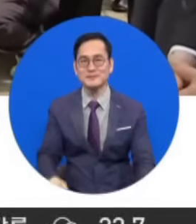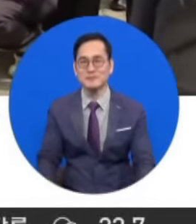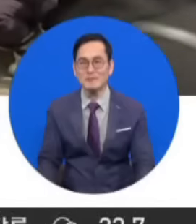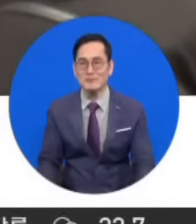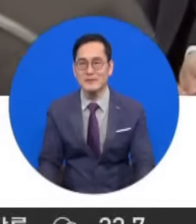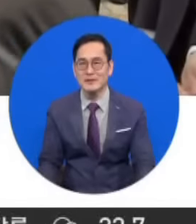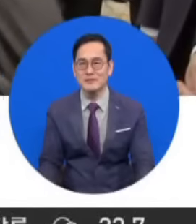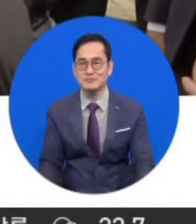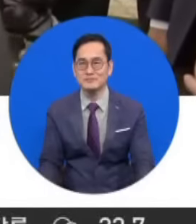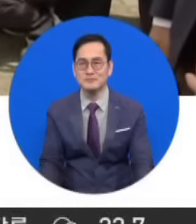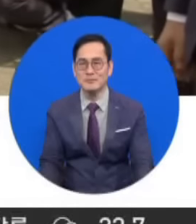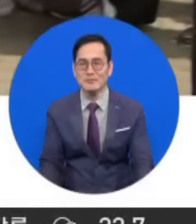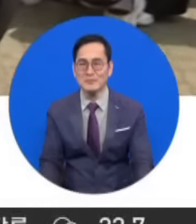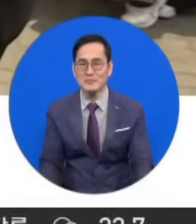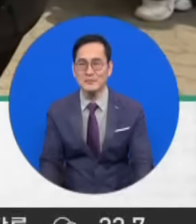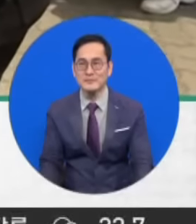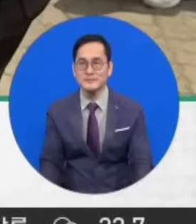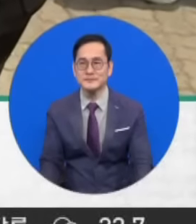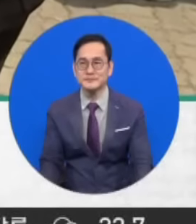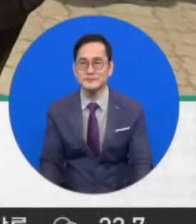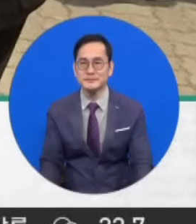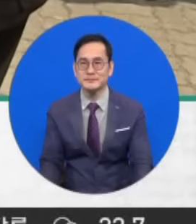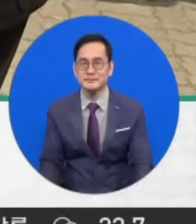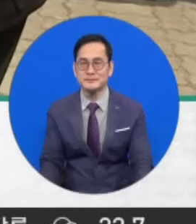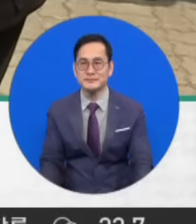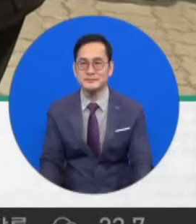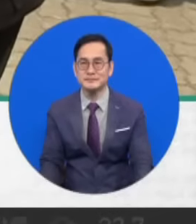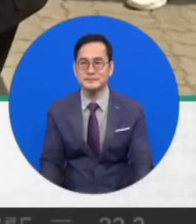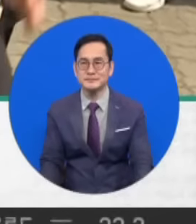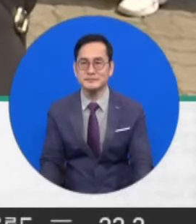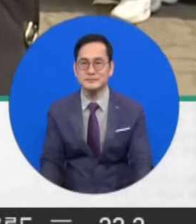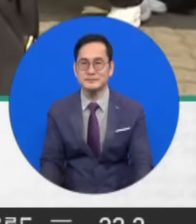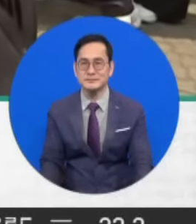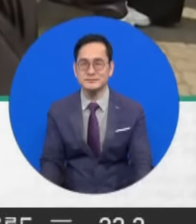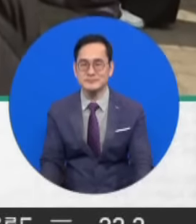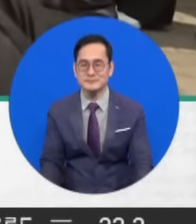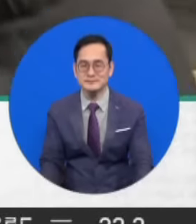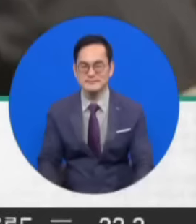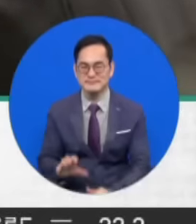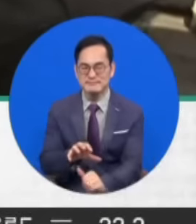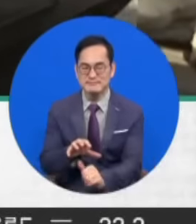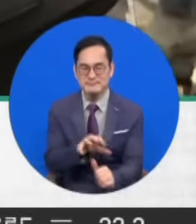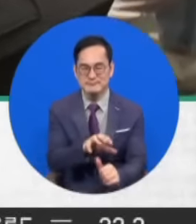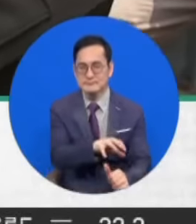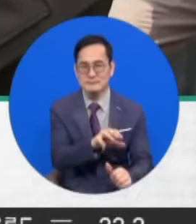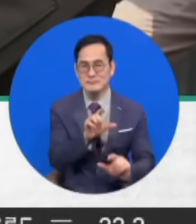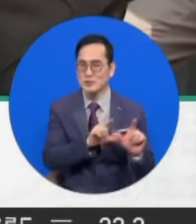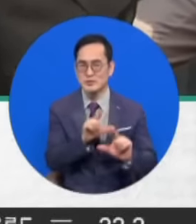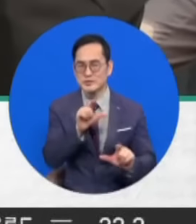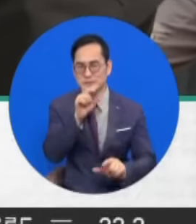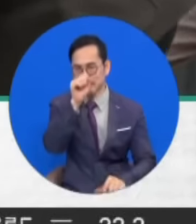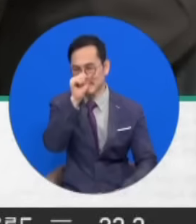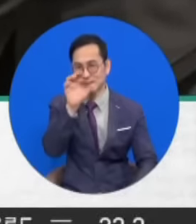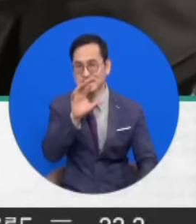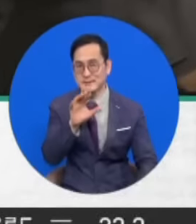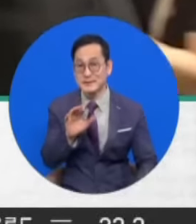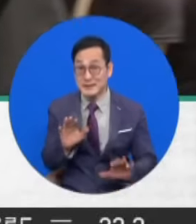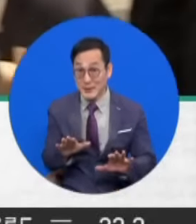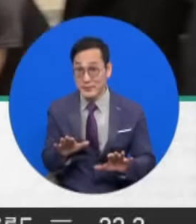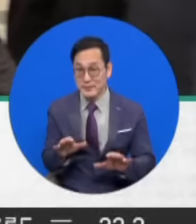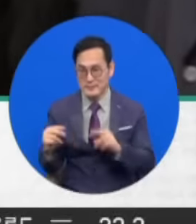정치적으로 이렇게 위압적인 어떤 정치를 하는 것 이런 것은 자제되어야 된다고 생각하고 이번 기회에